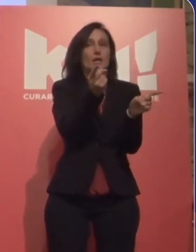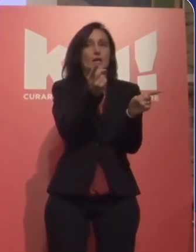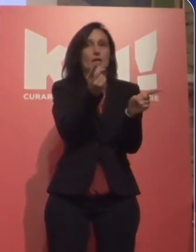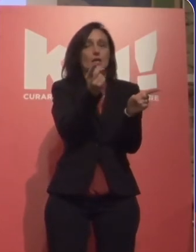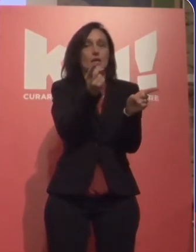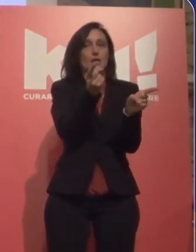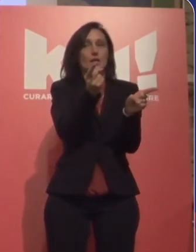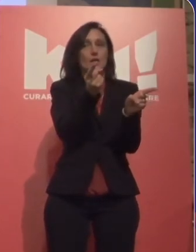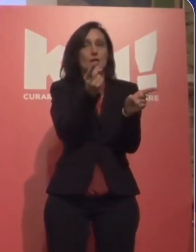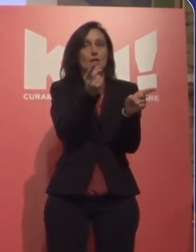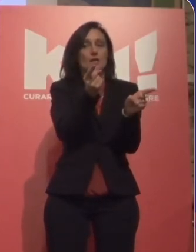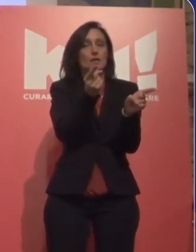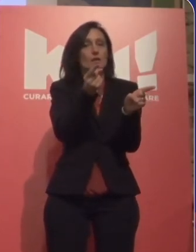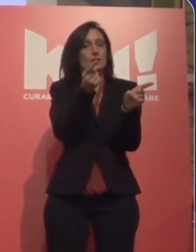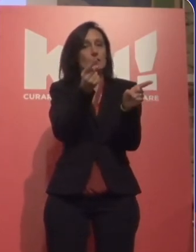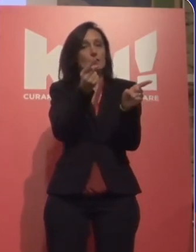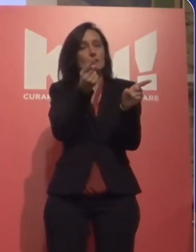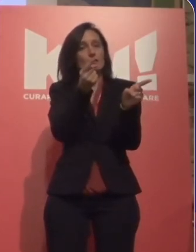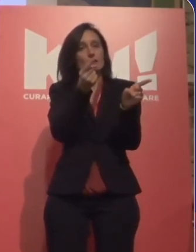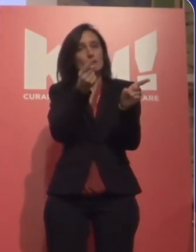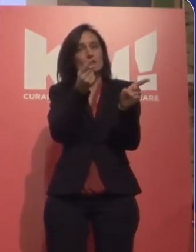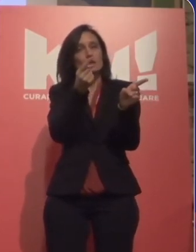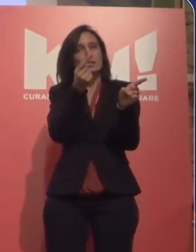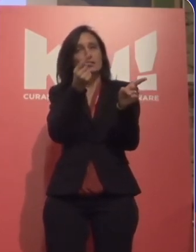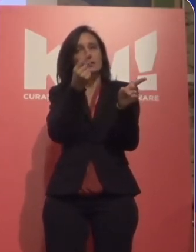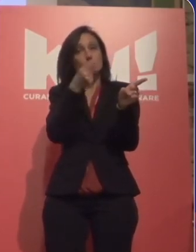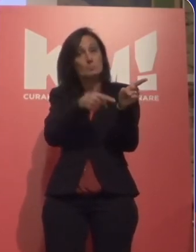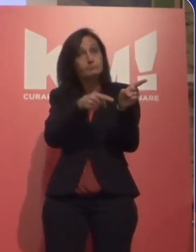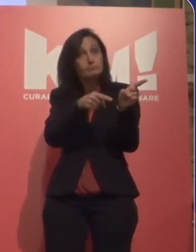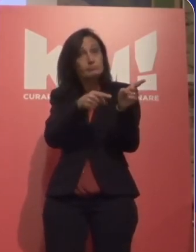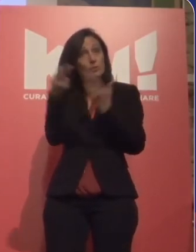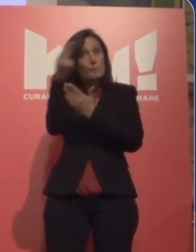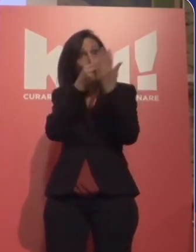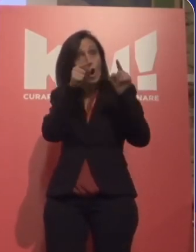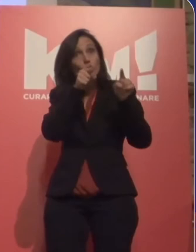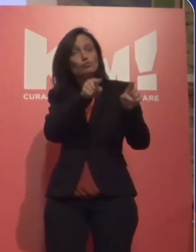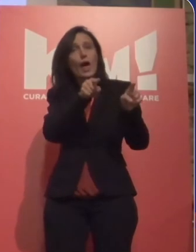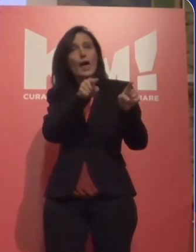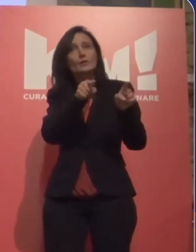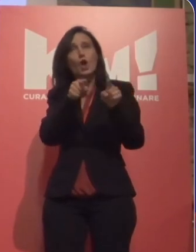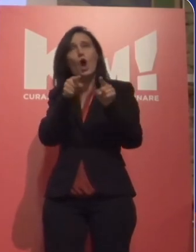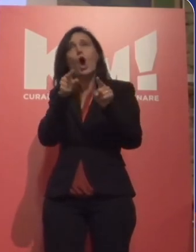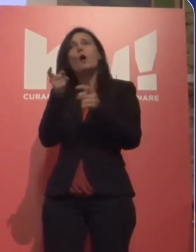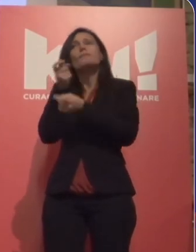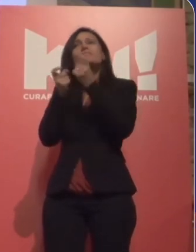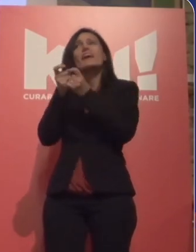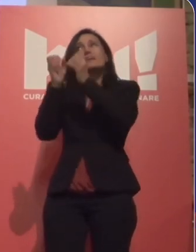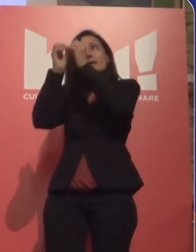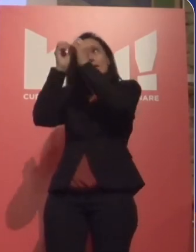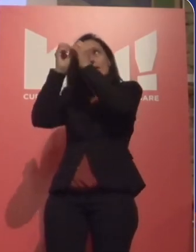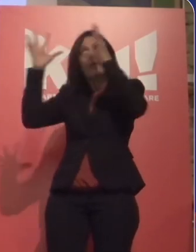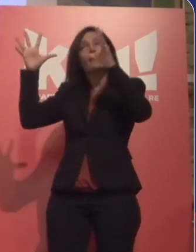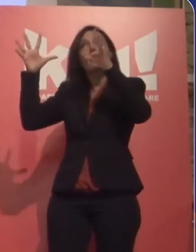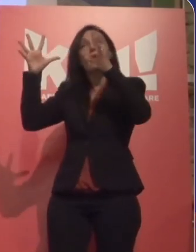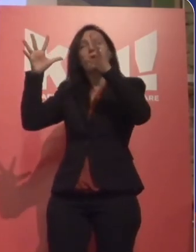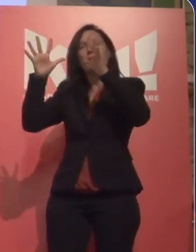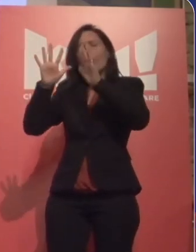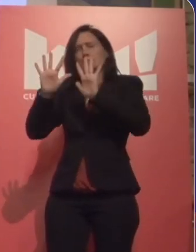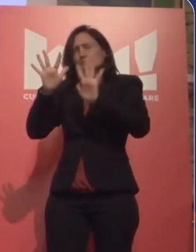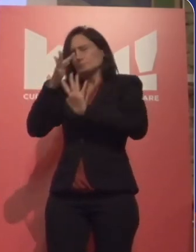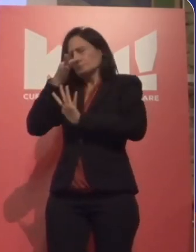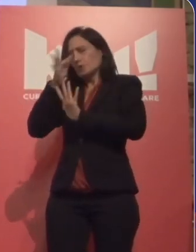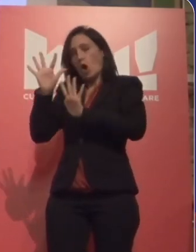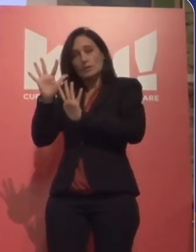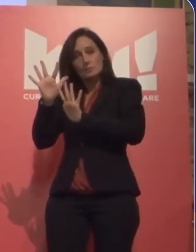un'idea che ovviamente per me è micidiale ma nasce dal fatto che non vi è stato un pensiero alternativo